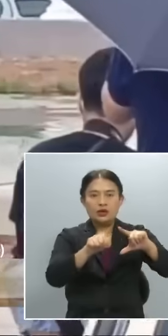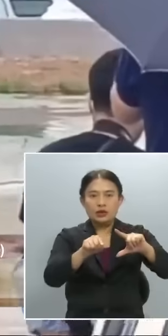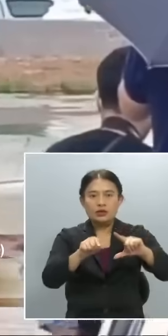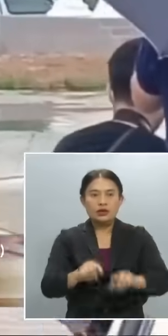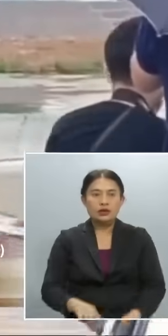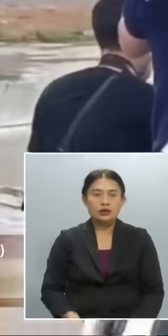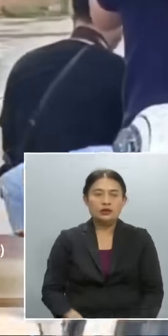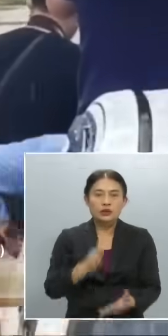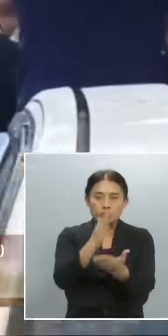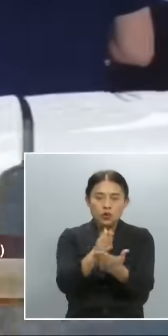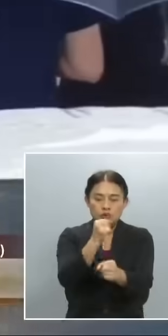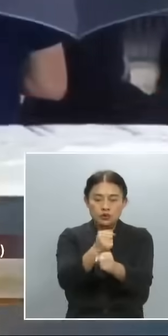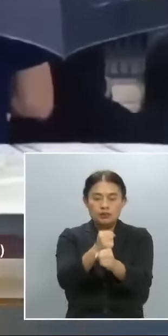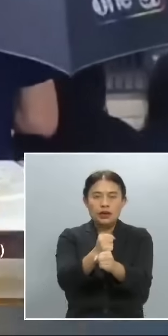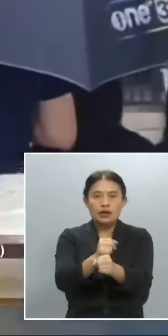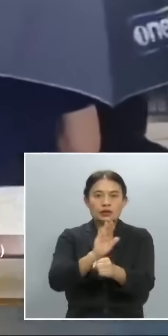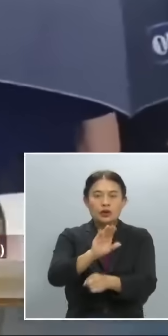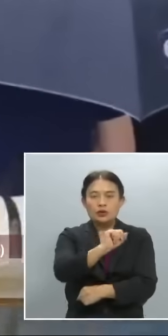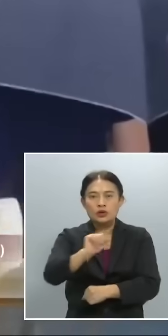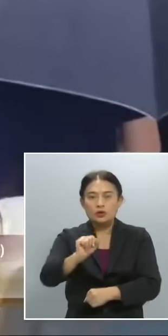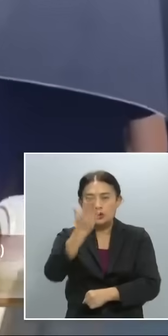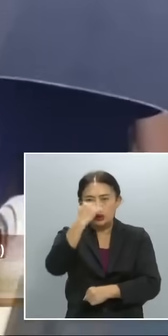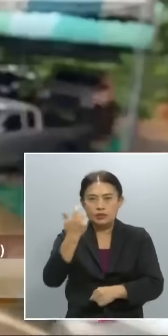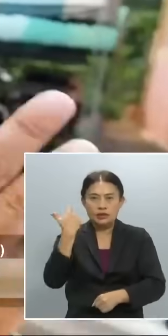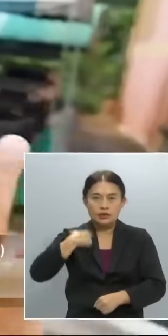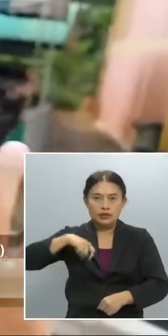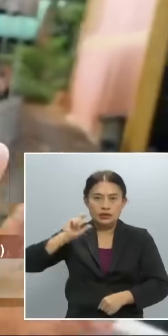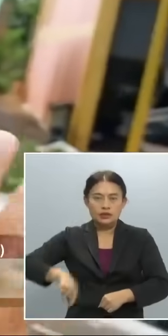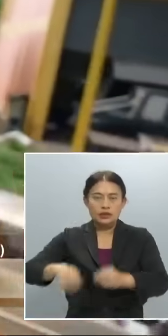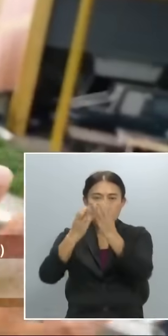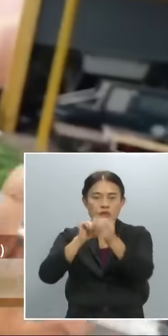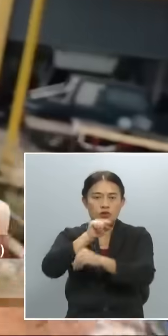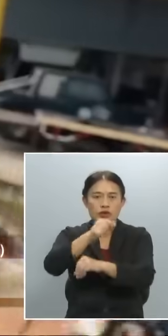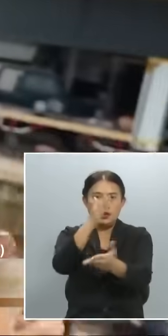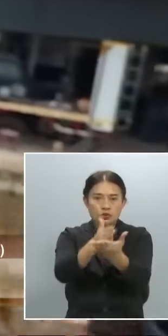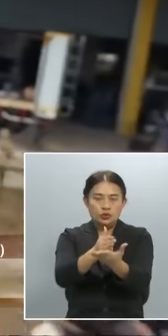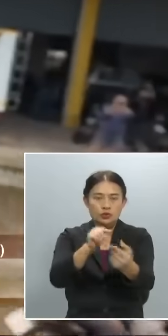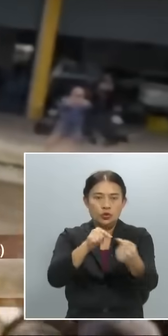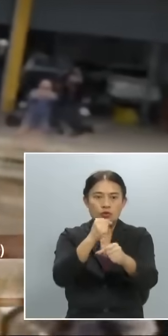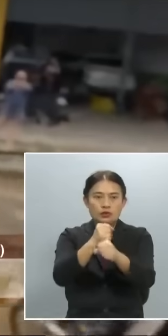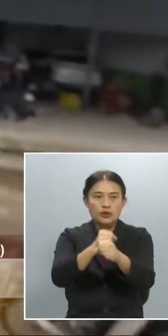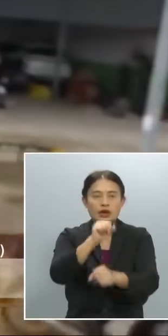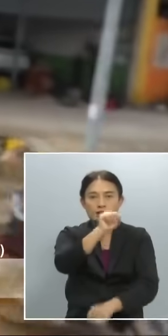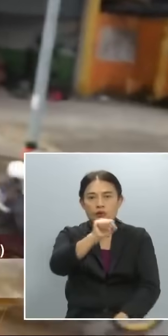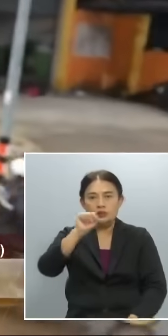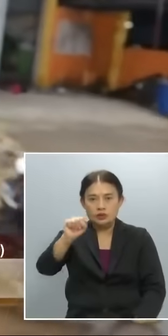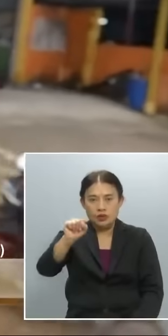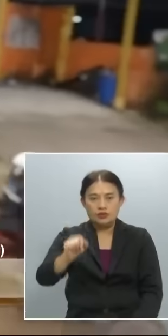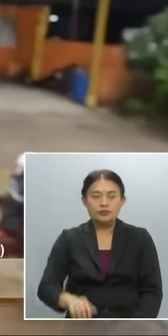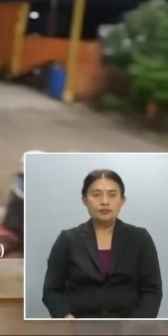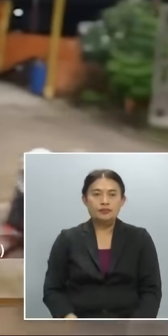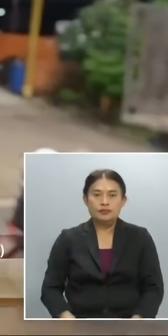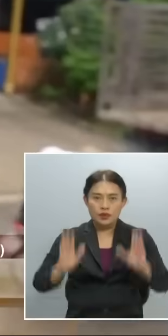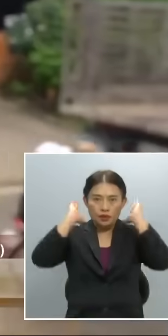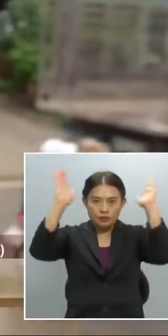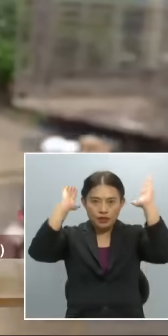หน้าที่ส.ส.เพราะศาลรัฐธรรมนูญสั่งหยุดปฏิบัติหน้าที่ส.ส.ลงพื้นที่ช่วยหาเสียงให้กับผู้สมัครรับเลือกตั้งซ่